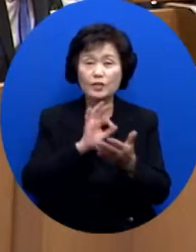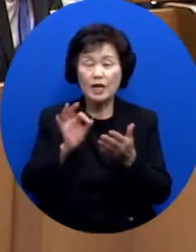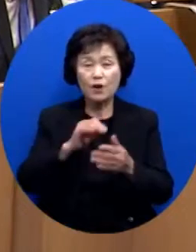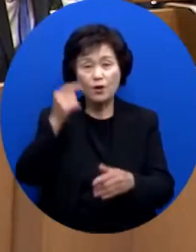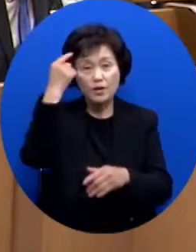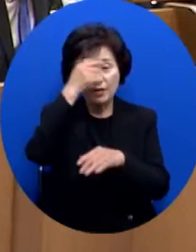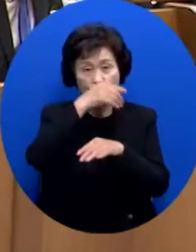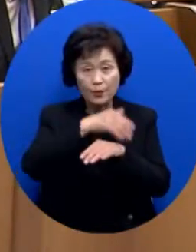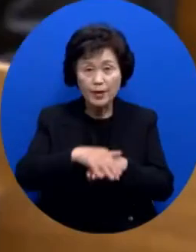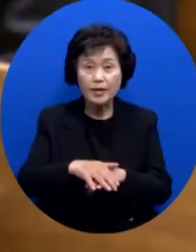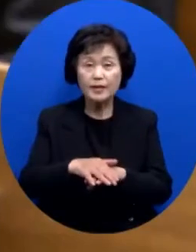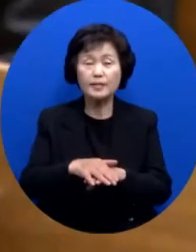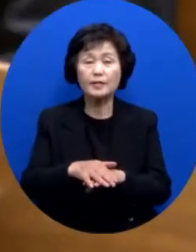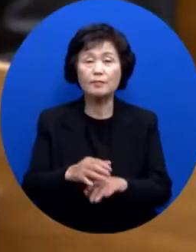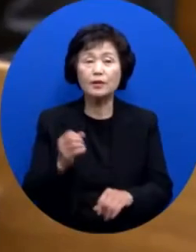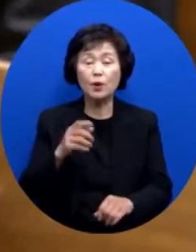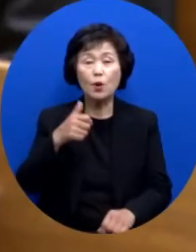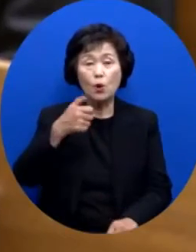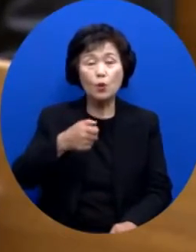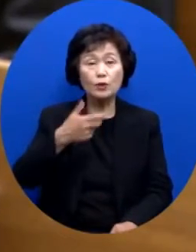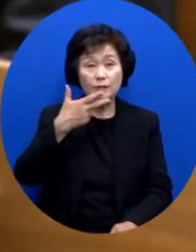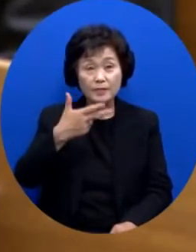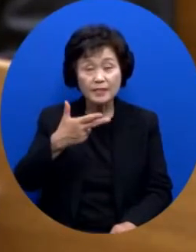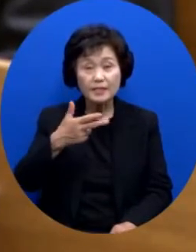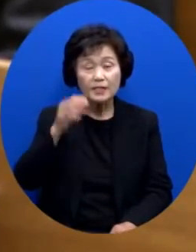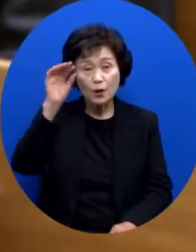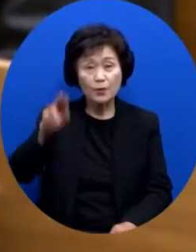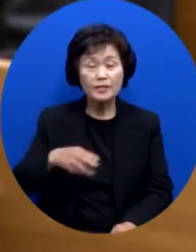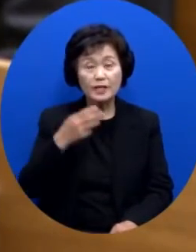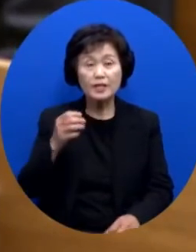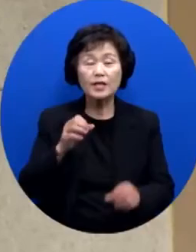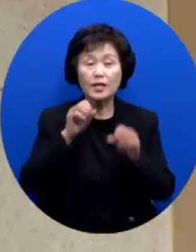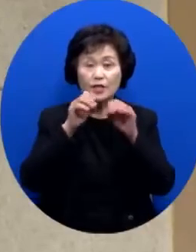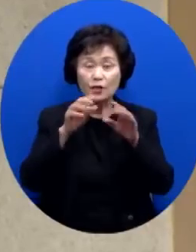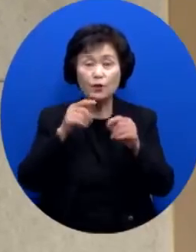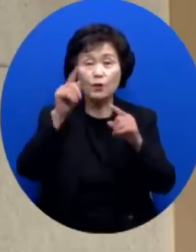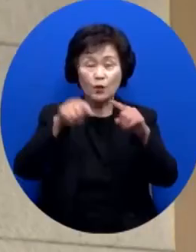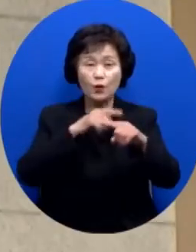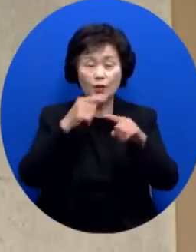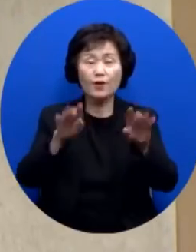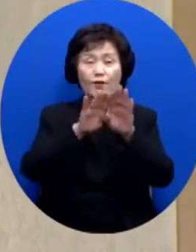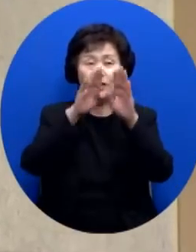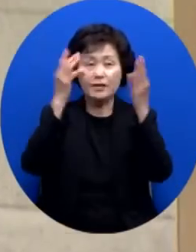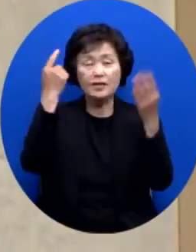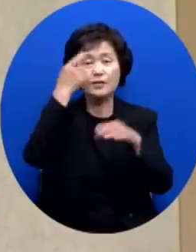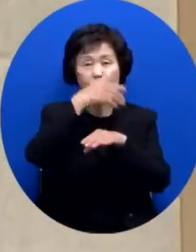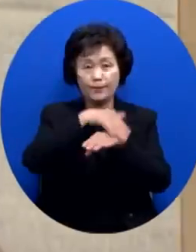17일 서울 신대에서 제57차 웨슬리언 선교대회를 개최할 예정입니다.